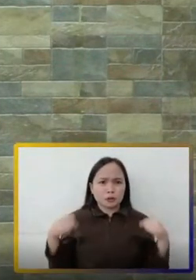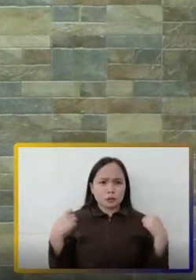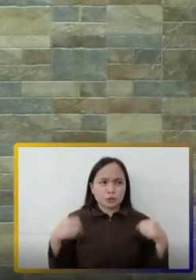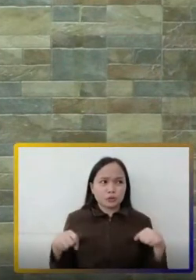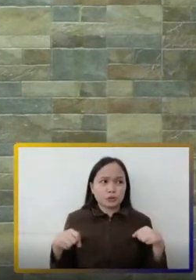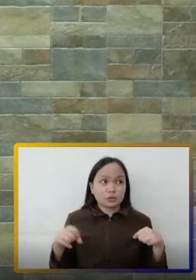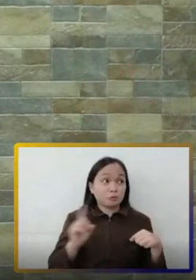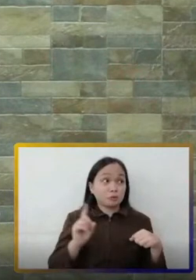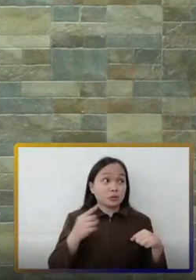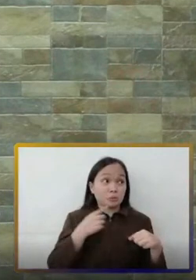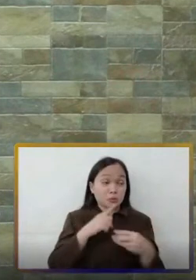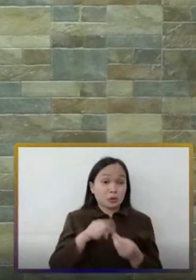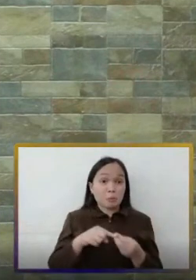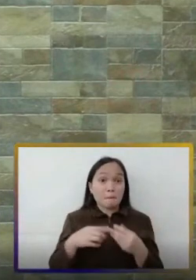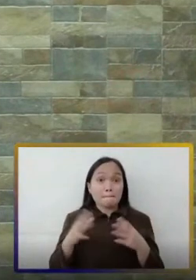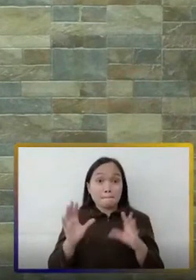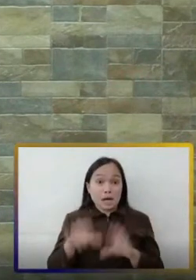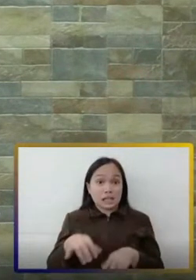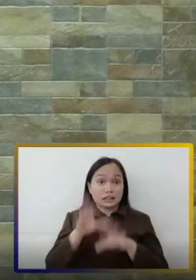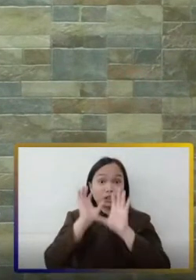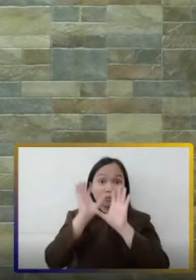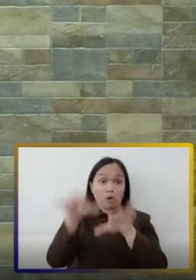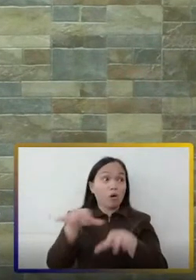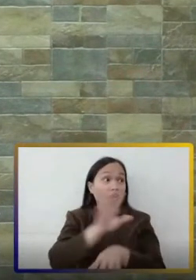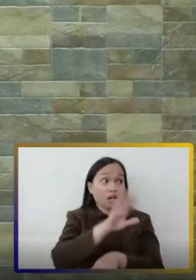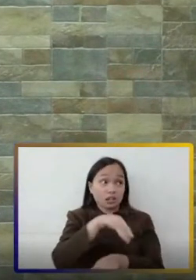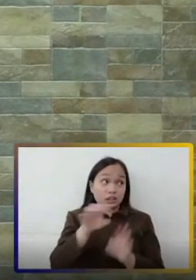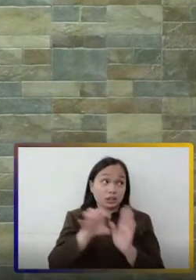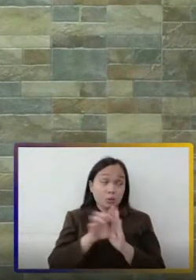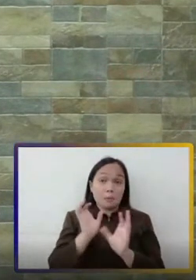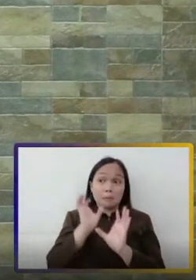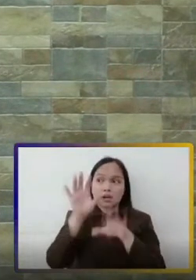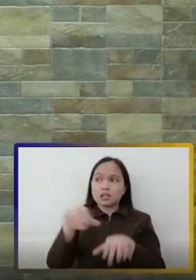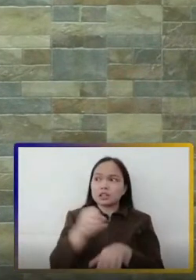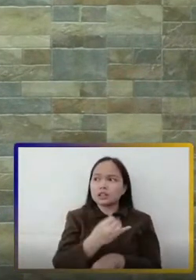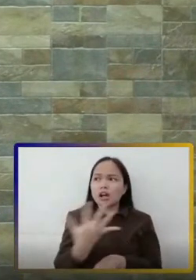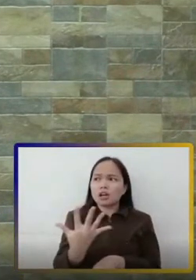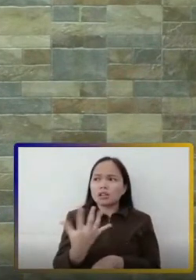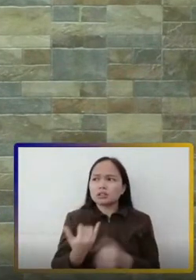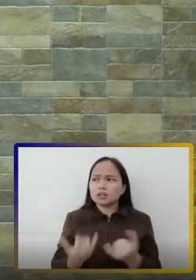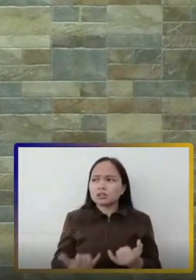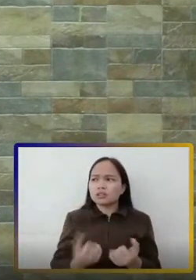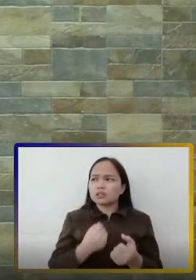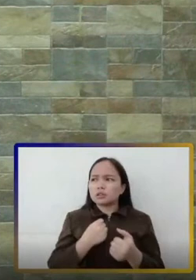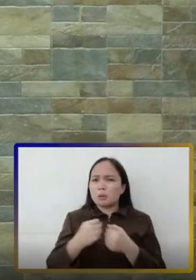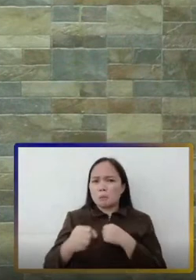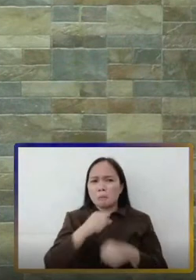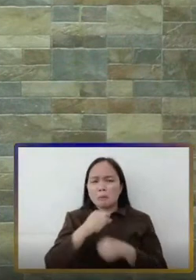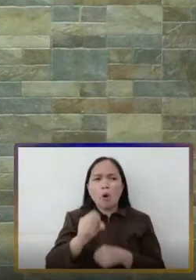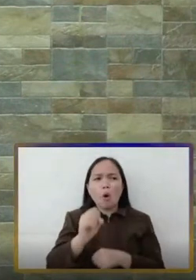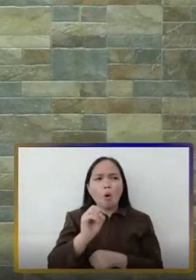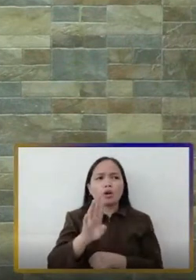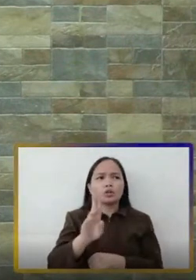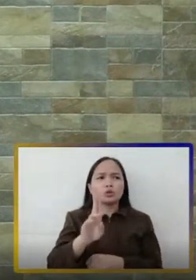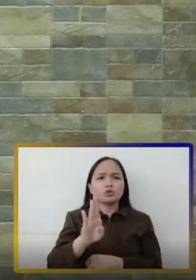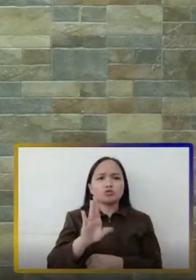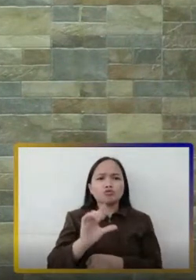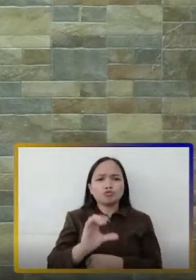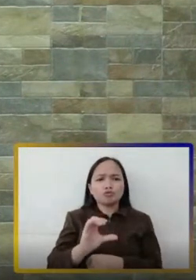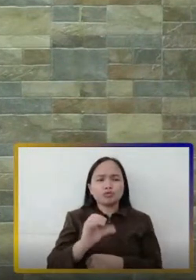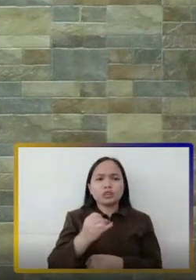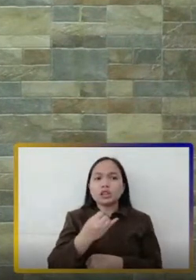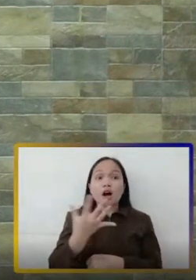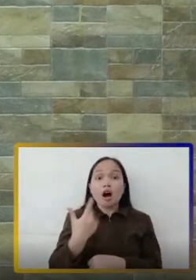about basketball. Ilan sa atin dito ngayon, boxing, UFC. Ilan sa atin ngayon,